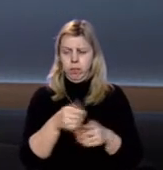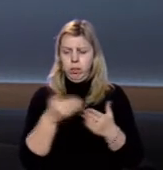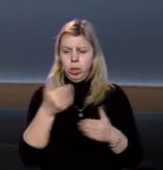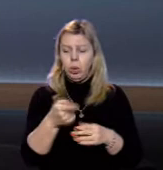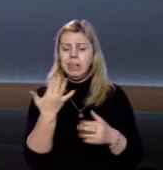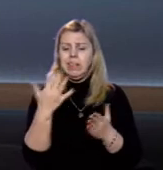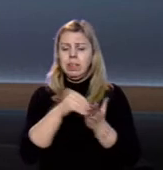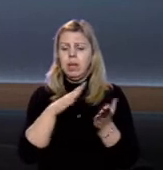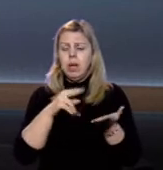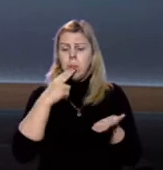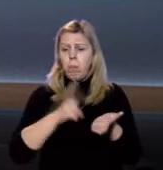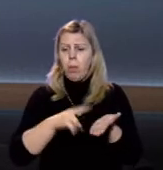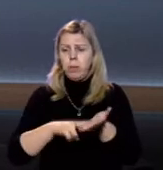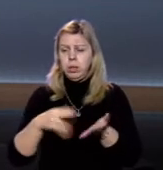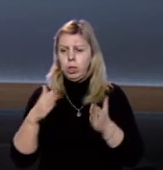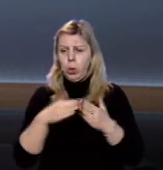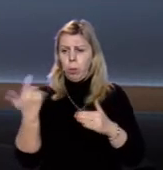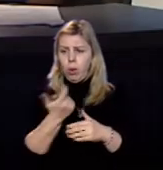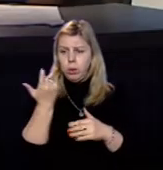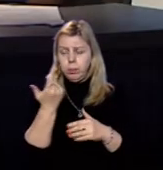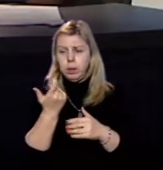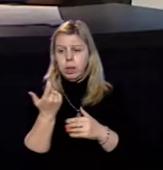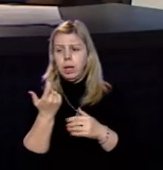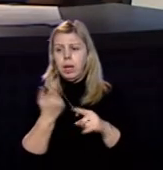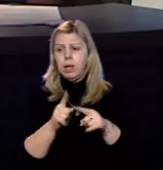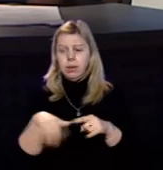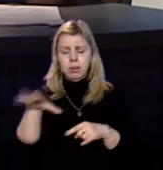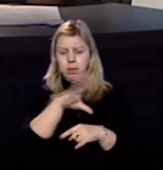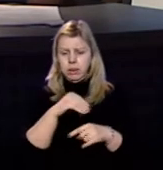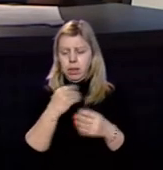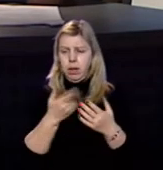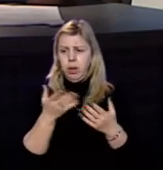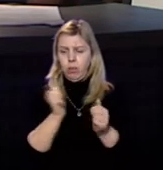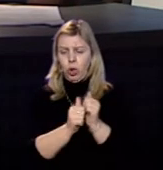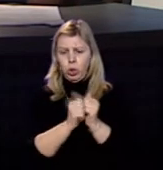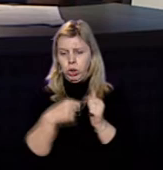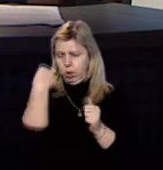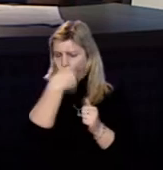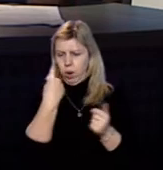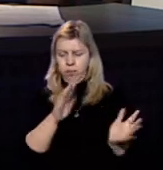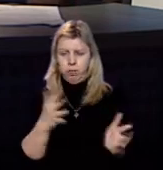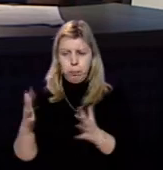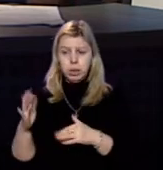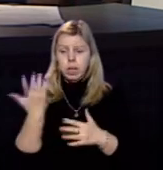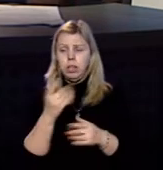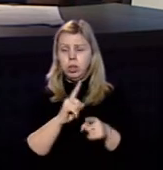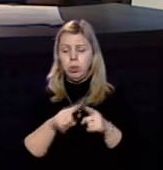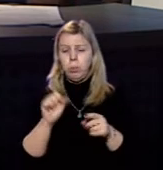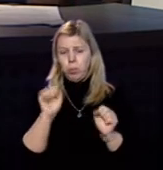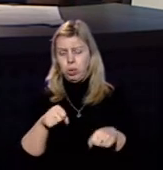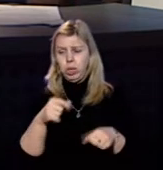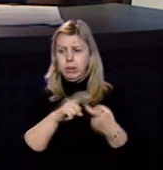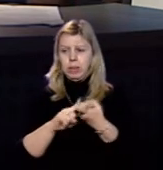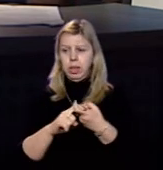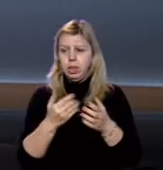скільки зареєстровано членів домогосподарства. Все розраховується і в кожному індивідуальному випадку, і, скоріш за все, залежить